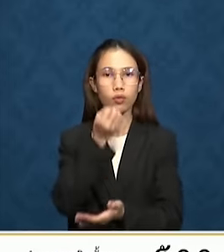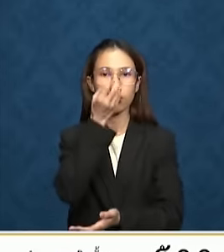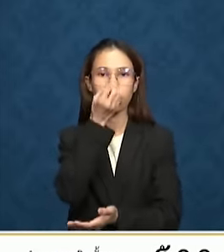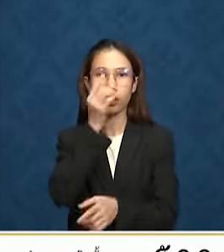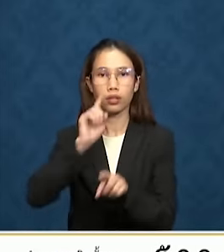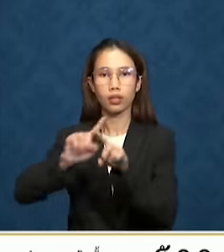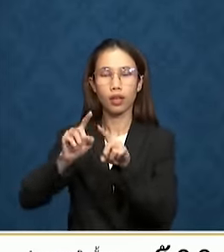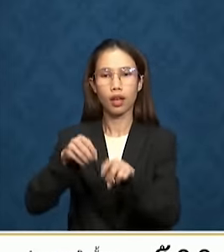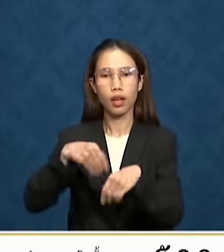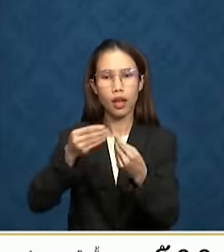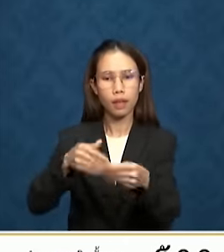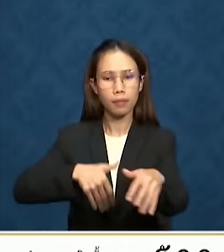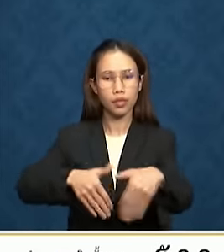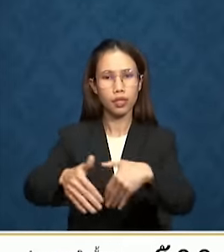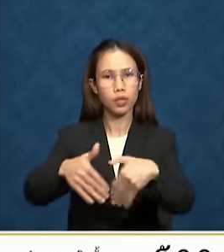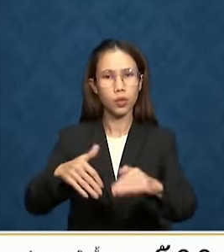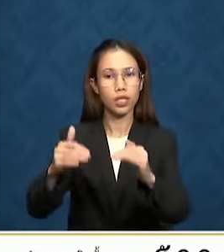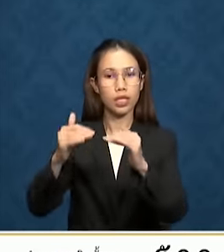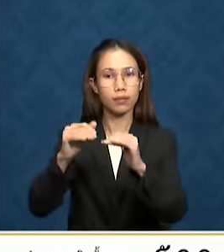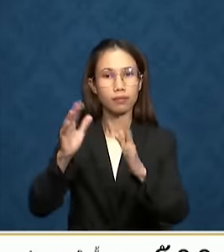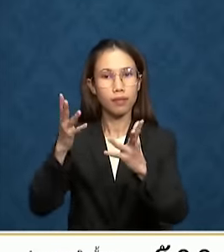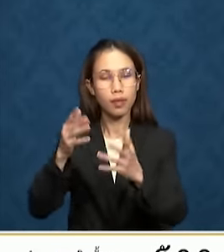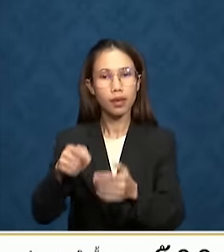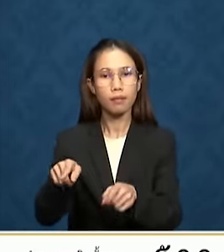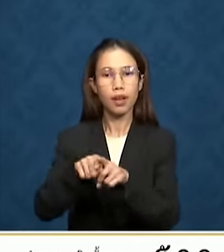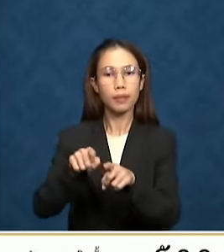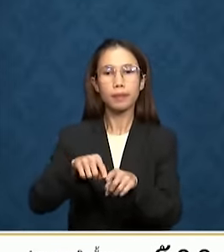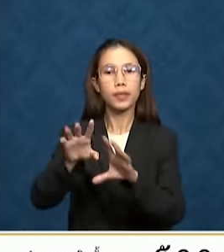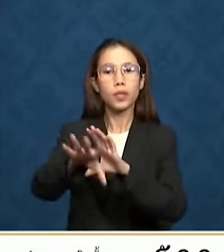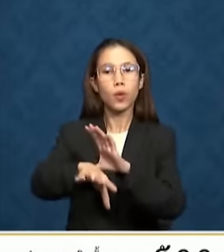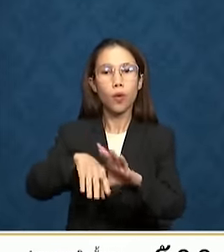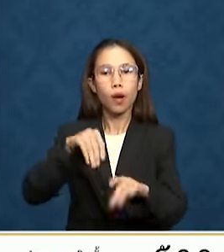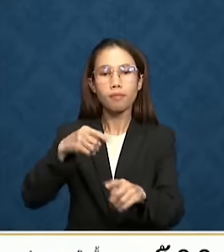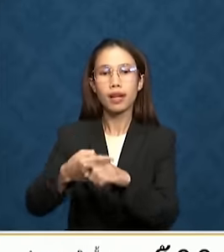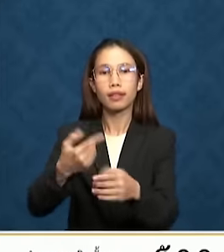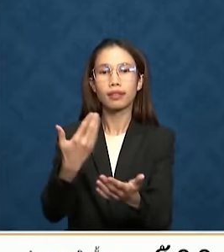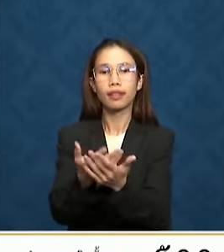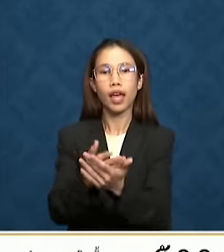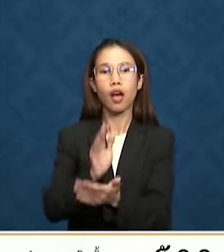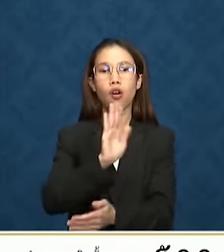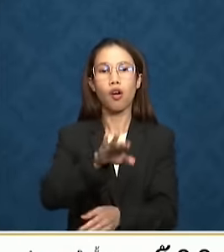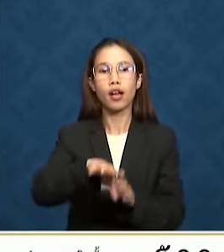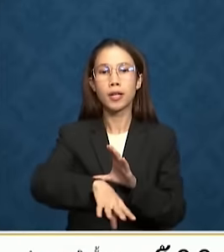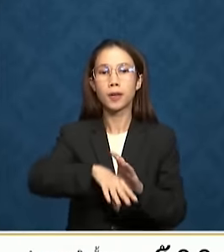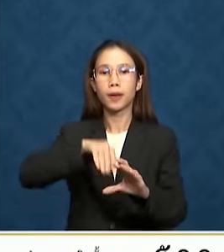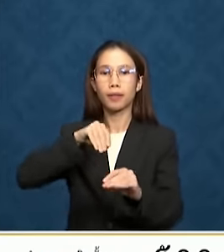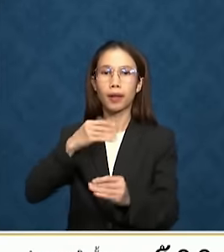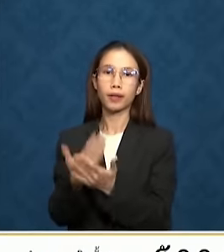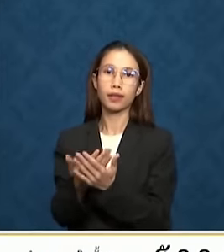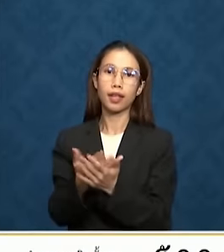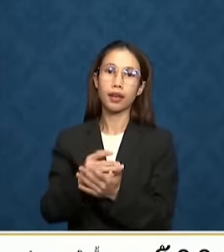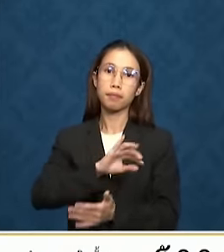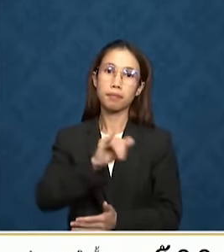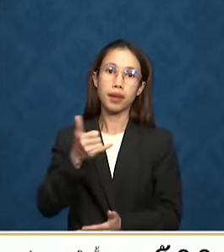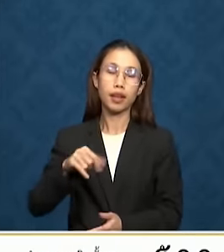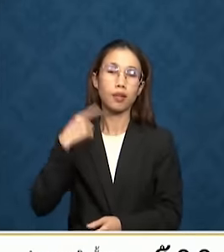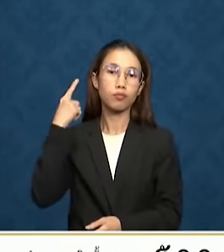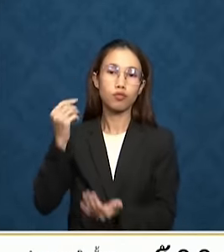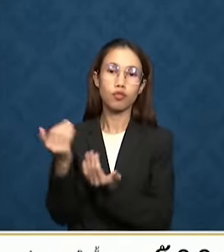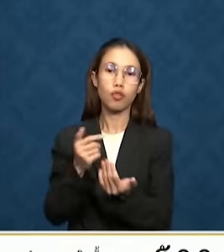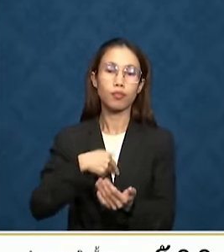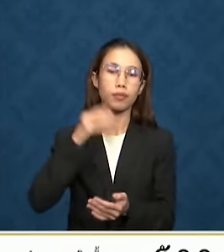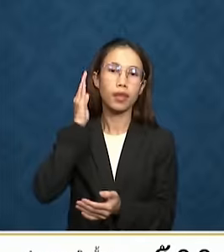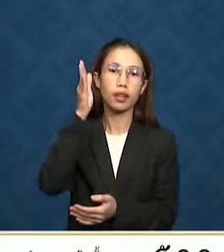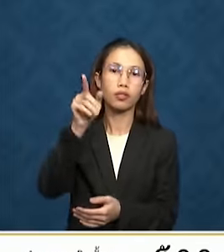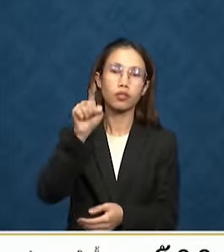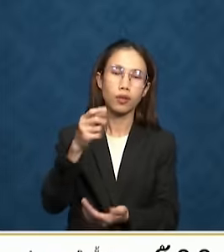ประชาชนที่ไม่มีสิทธิ์ไม่มีเสียงแล้วท่านเอามือล้วงเข้าไปในกระเป๋าเอาเงินเข้ามาในอนาคตอาจจะเป็นลูกสาวผมที่ต้องมาใช้ในอนาคตอีก 10ปี